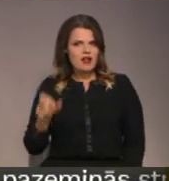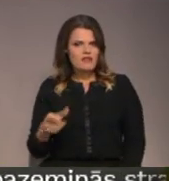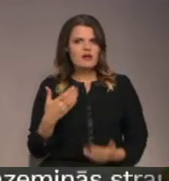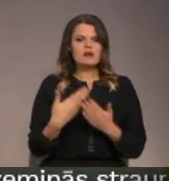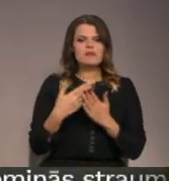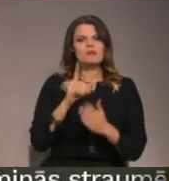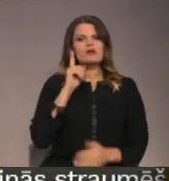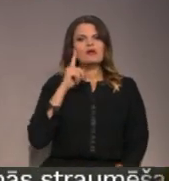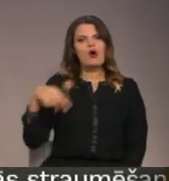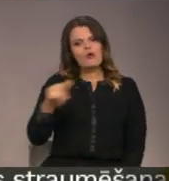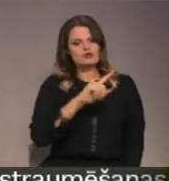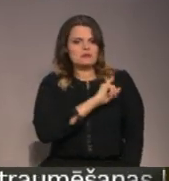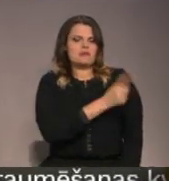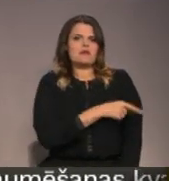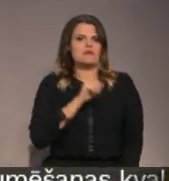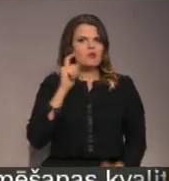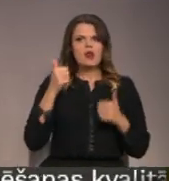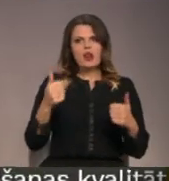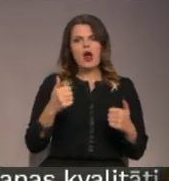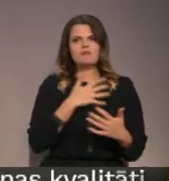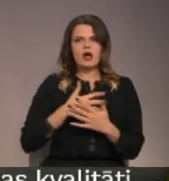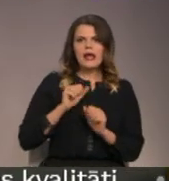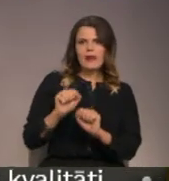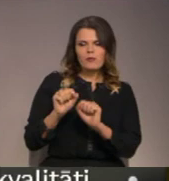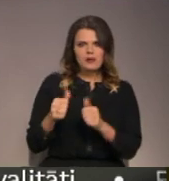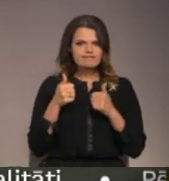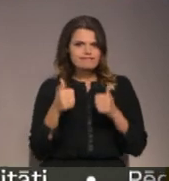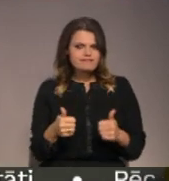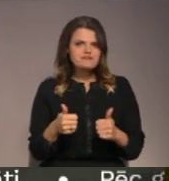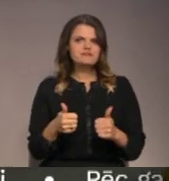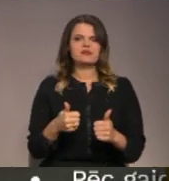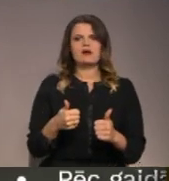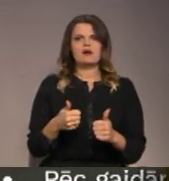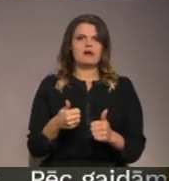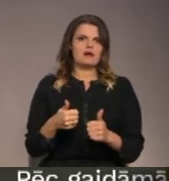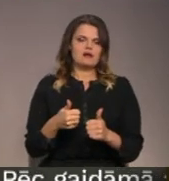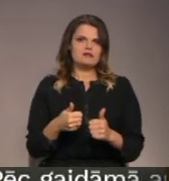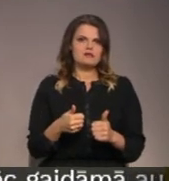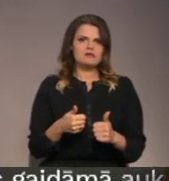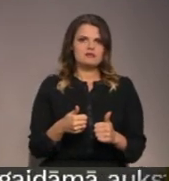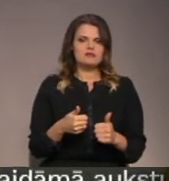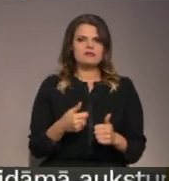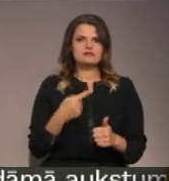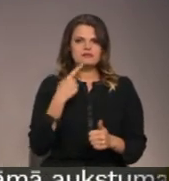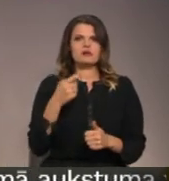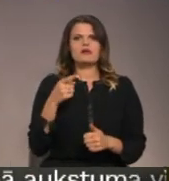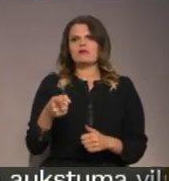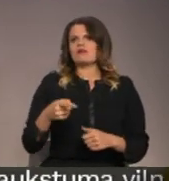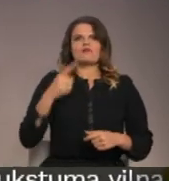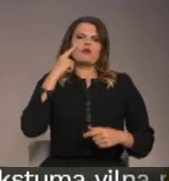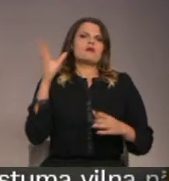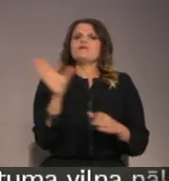ir jauni, spēcīgi, ar labu imunitāti un, kā teikt, žargonā jūra līdz